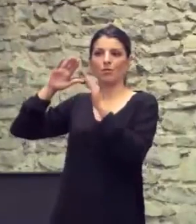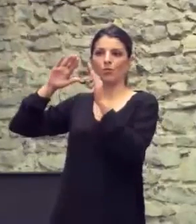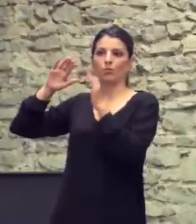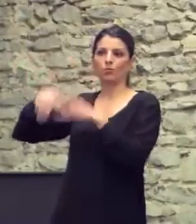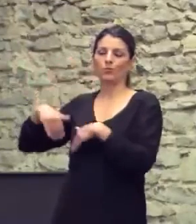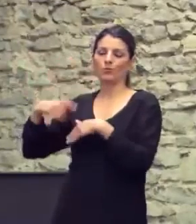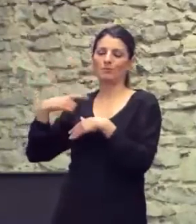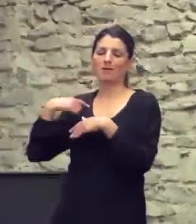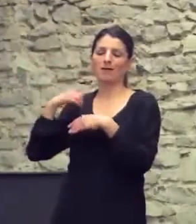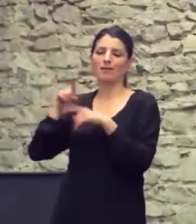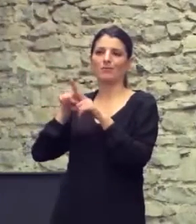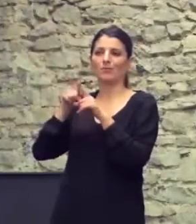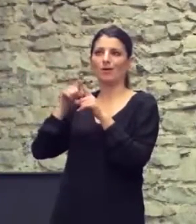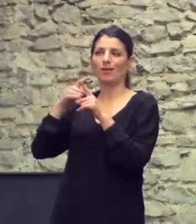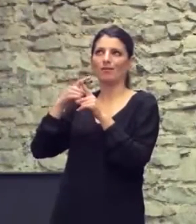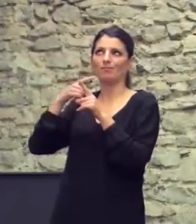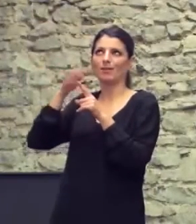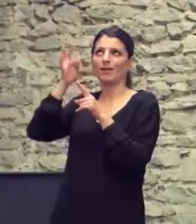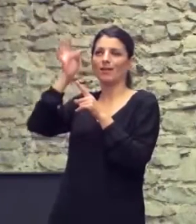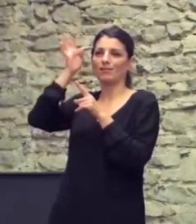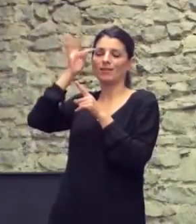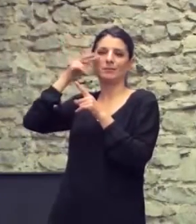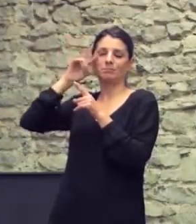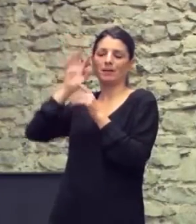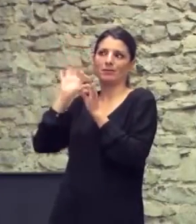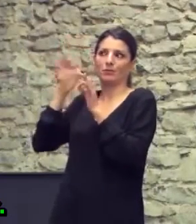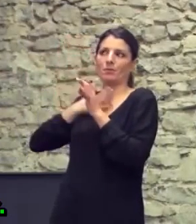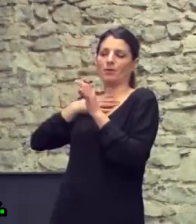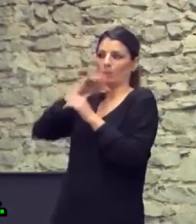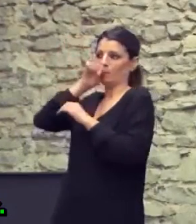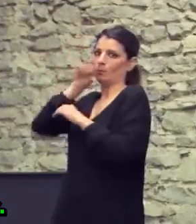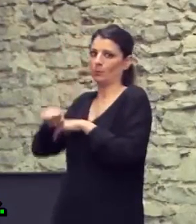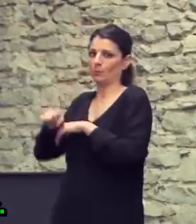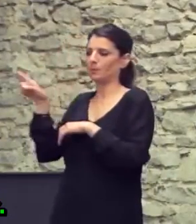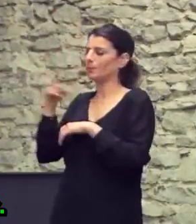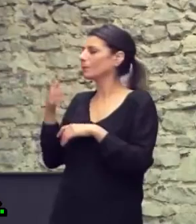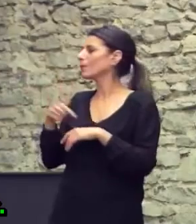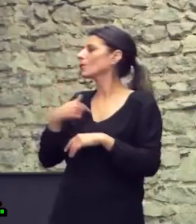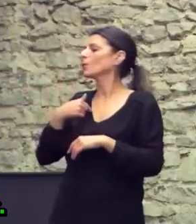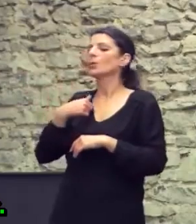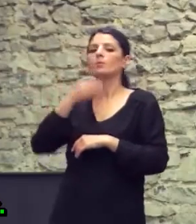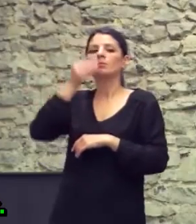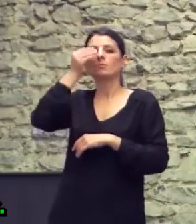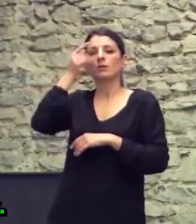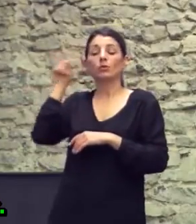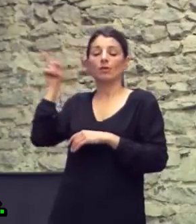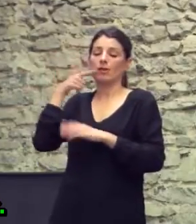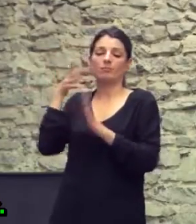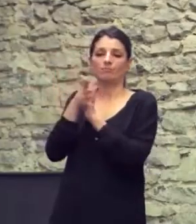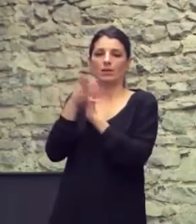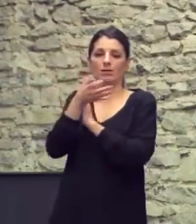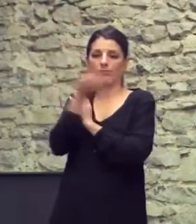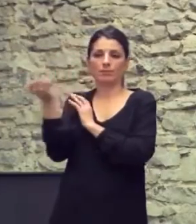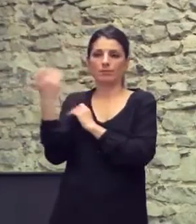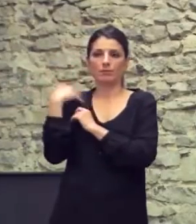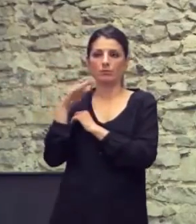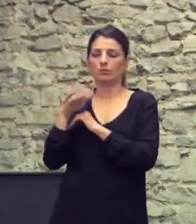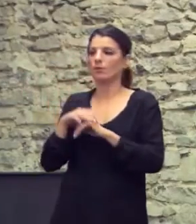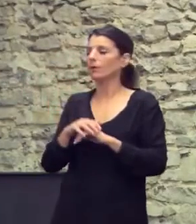azkenengo idoloa. Uste dut ideia potentea bota dituela, ez ditut azalduko, uste dut neko ondo azaldu dela berak, ez?